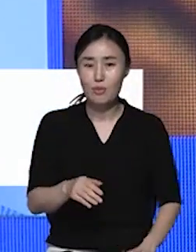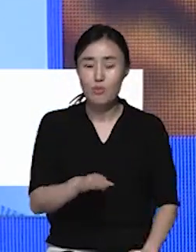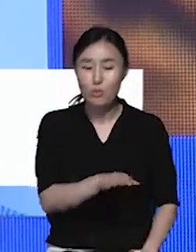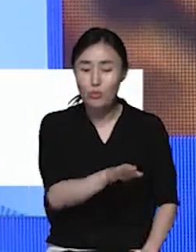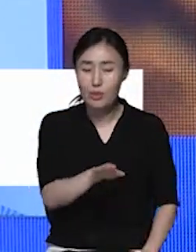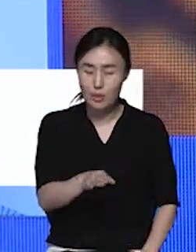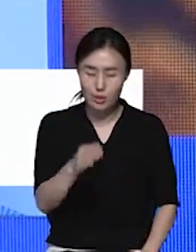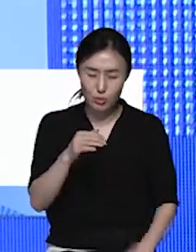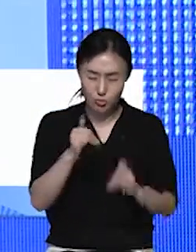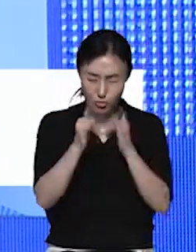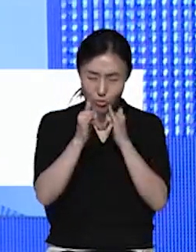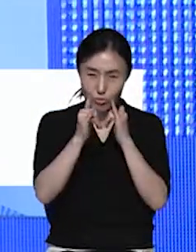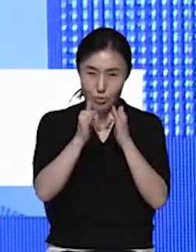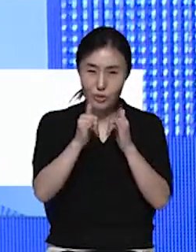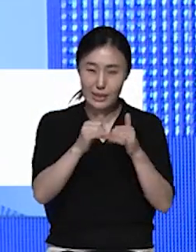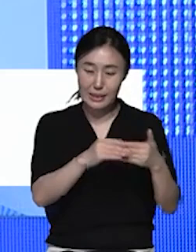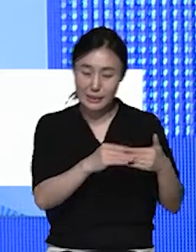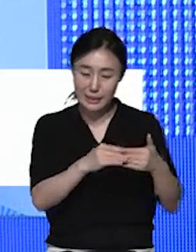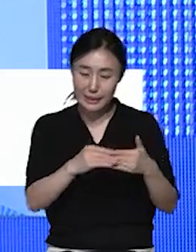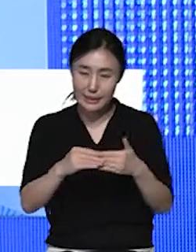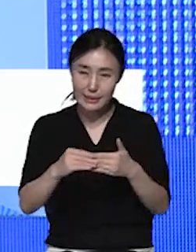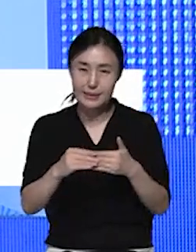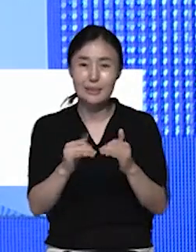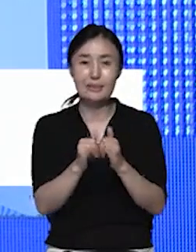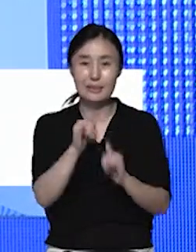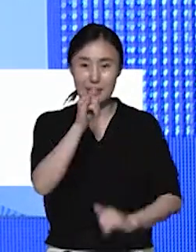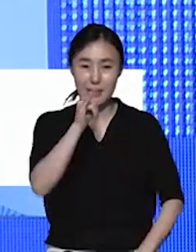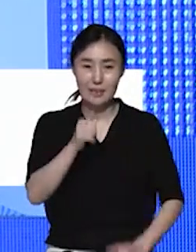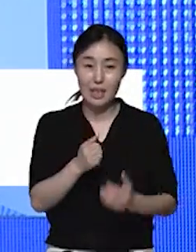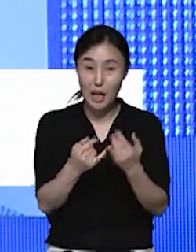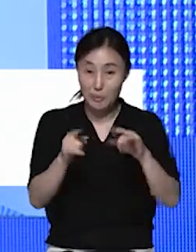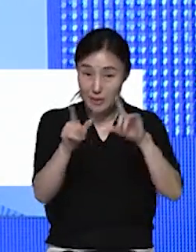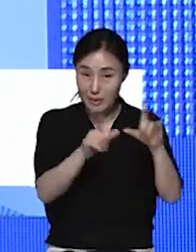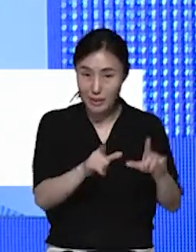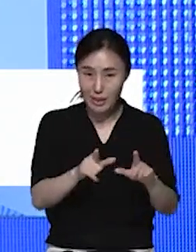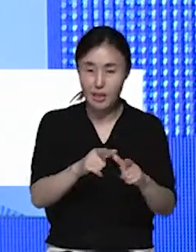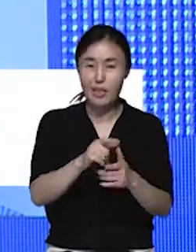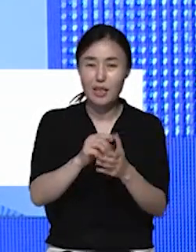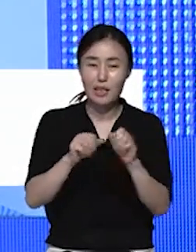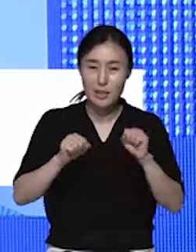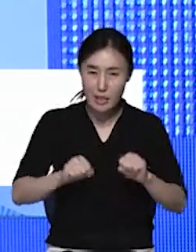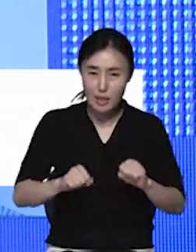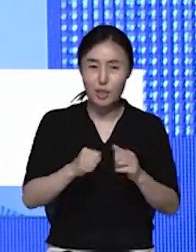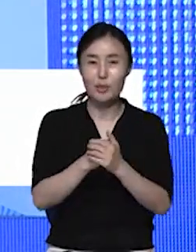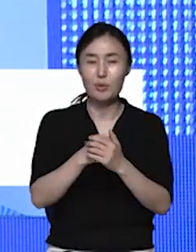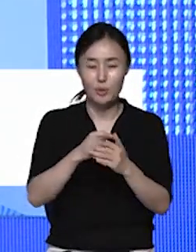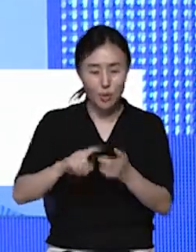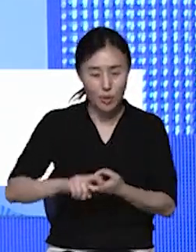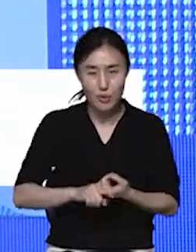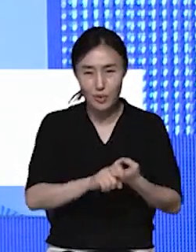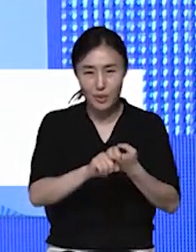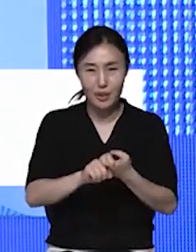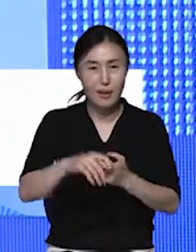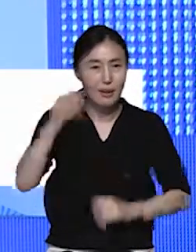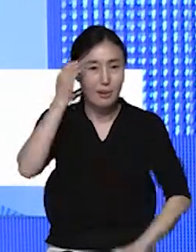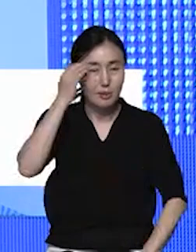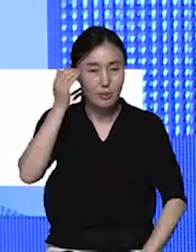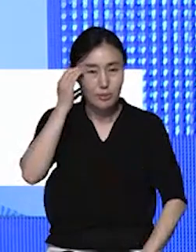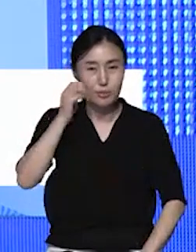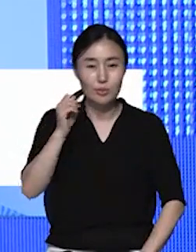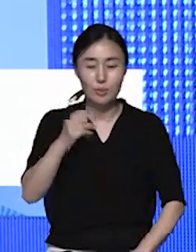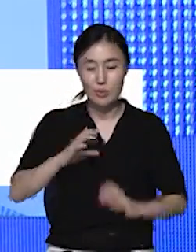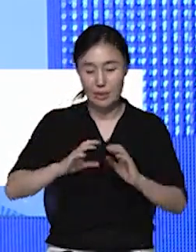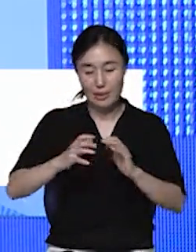있습니다. 상생과 공존, 연대와 협력의 정신을 바탕으로 대한민국은 물론